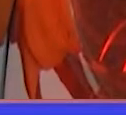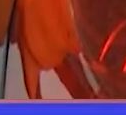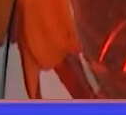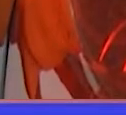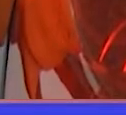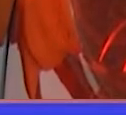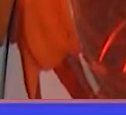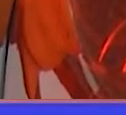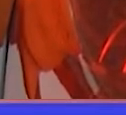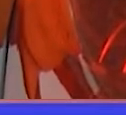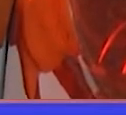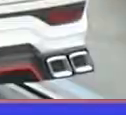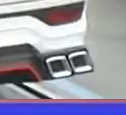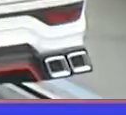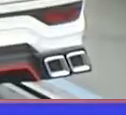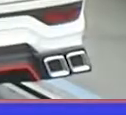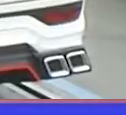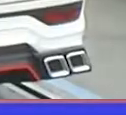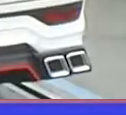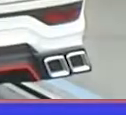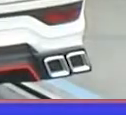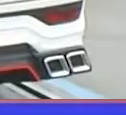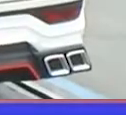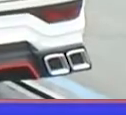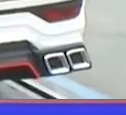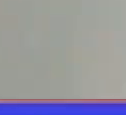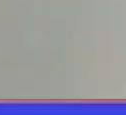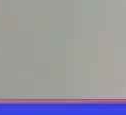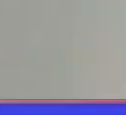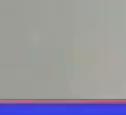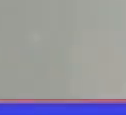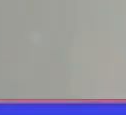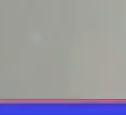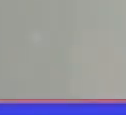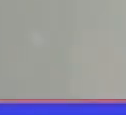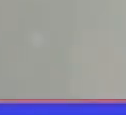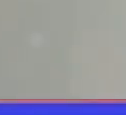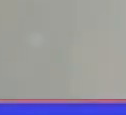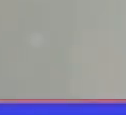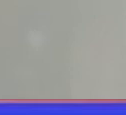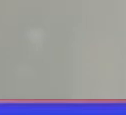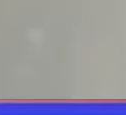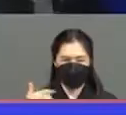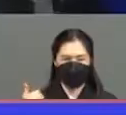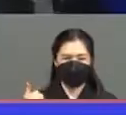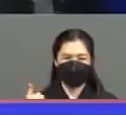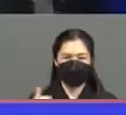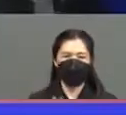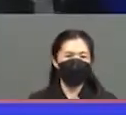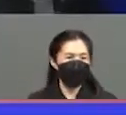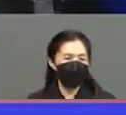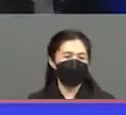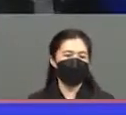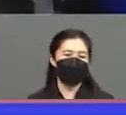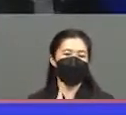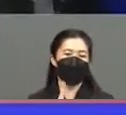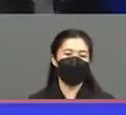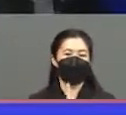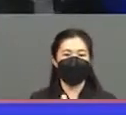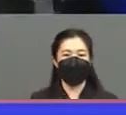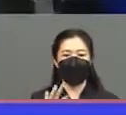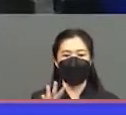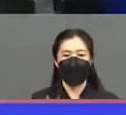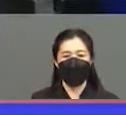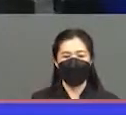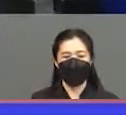าทก็ต้องไปแตะขั้นบันไดนะครับที่32บาทแล้วและก็จะต้องไต่ขั้นบันไดไปที่33บาท34บาทถึ